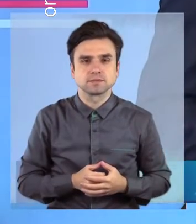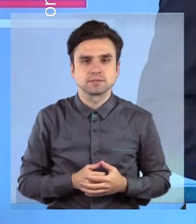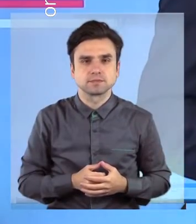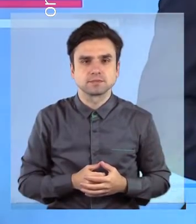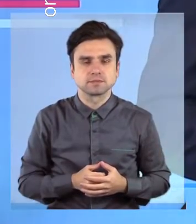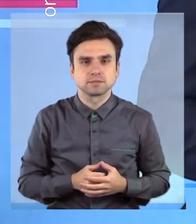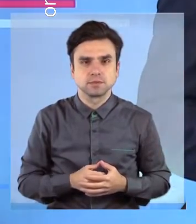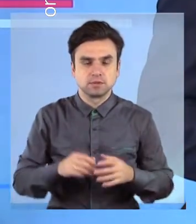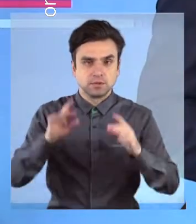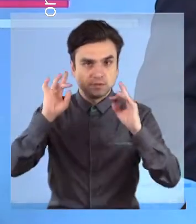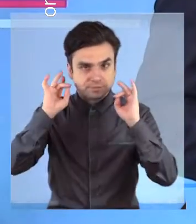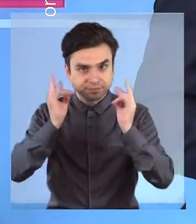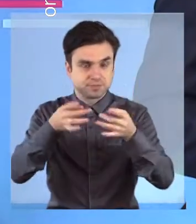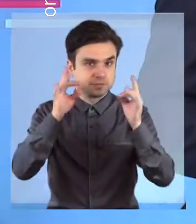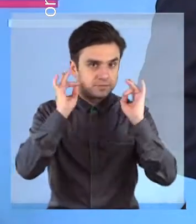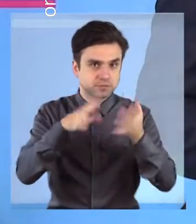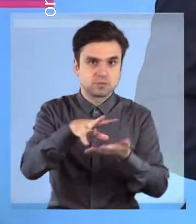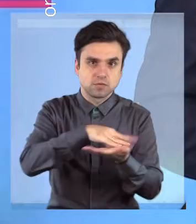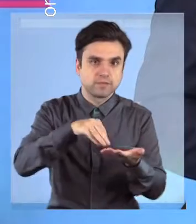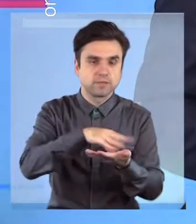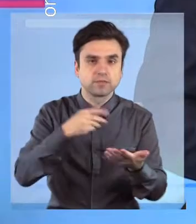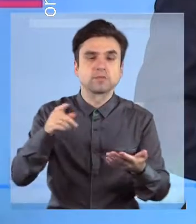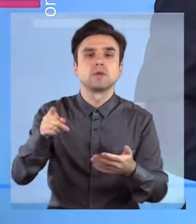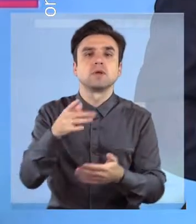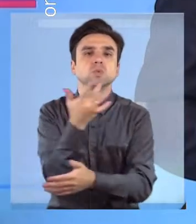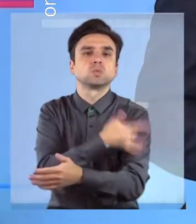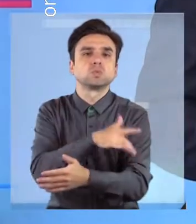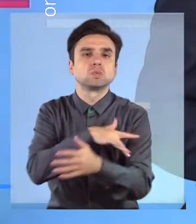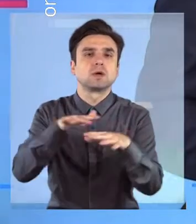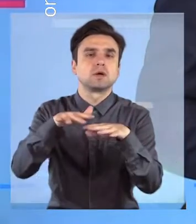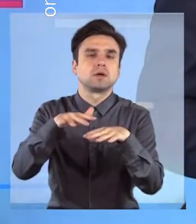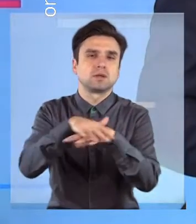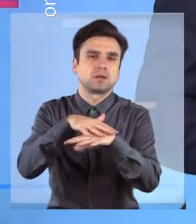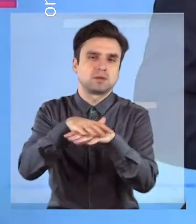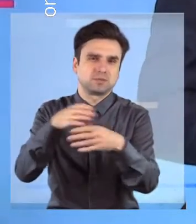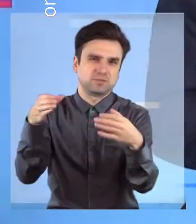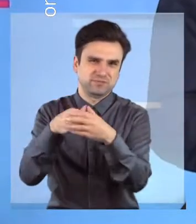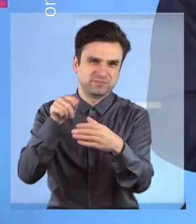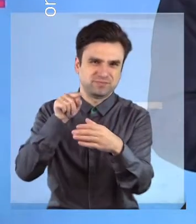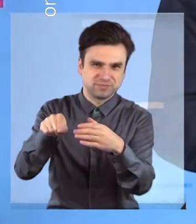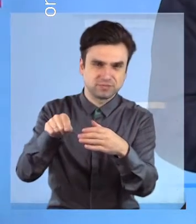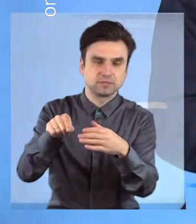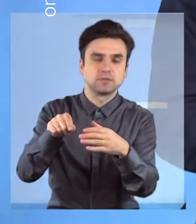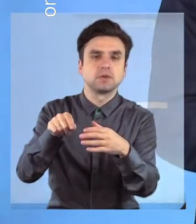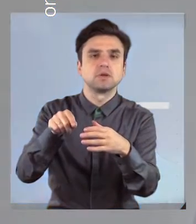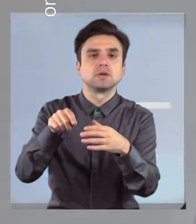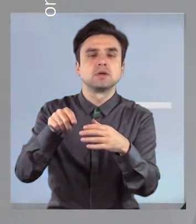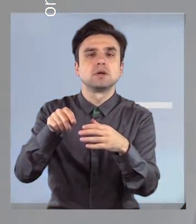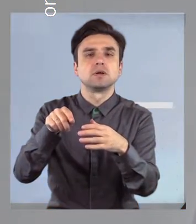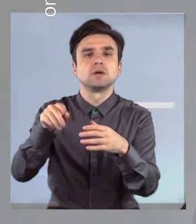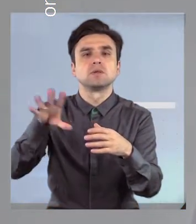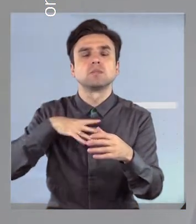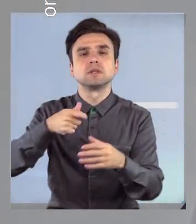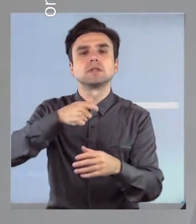на скандалі. В лавах «Слуги народу» не вщухають гучні чвари. Нардепа від монобільшості Романа Іванісова, що за непідтверджену інформацію